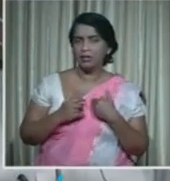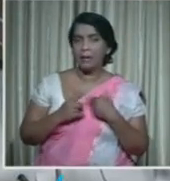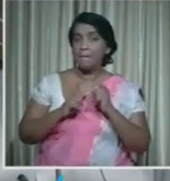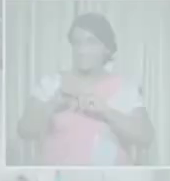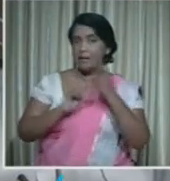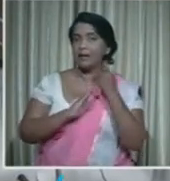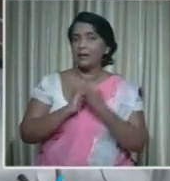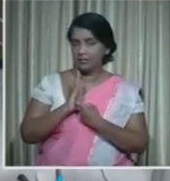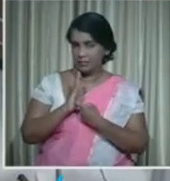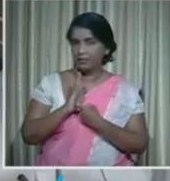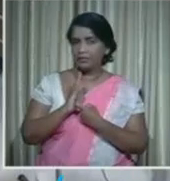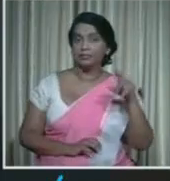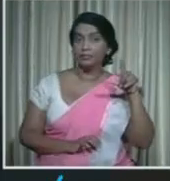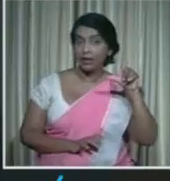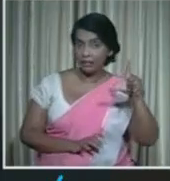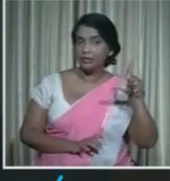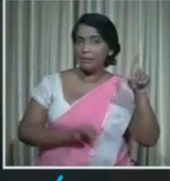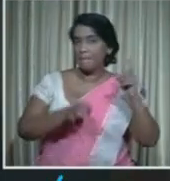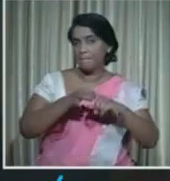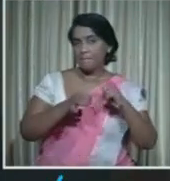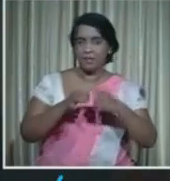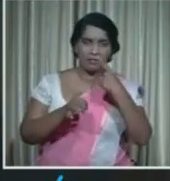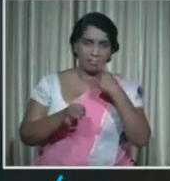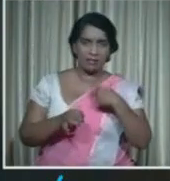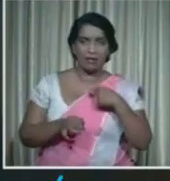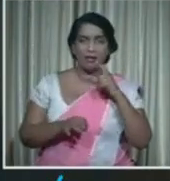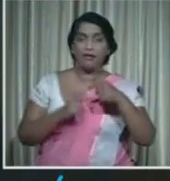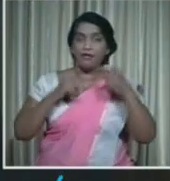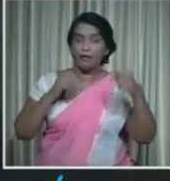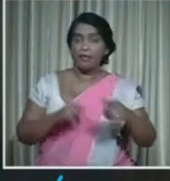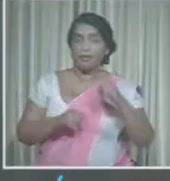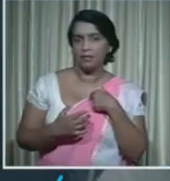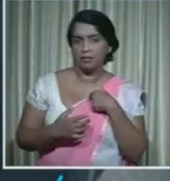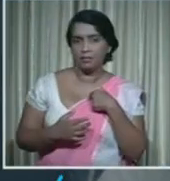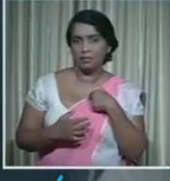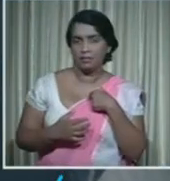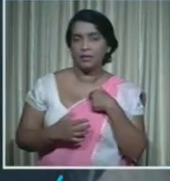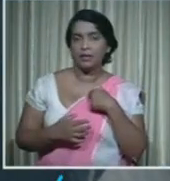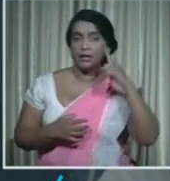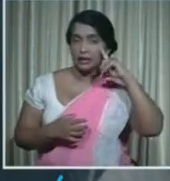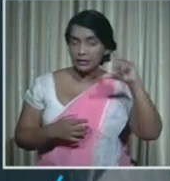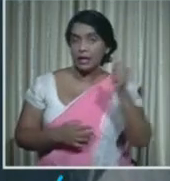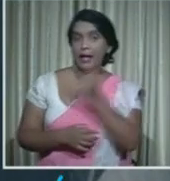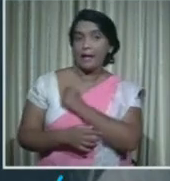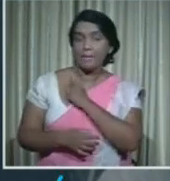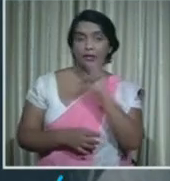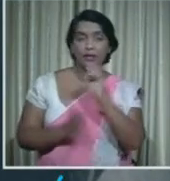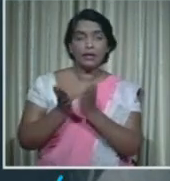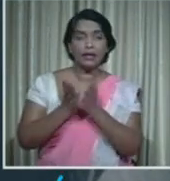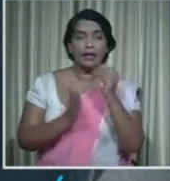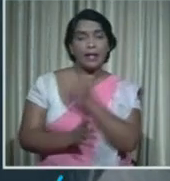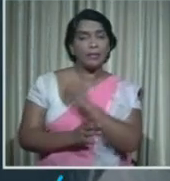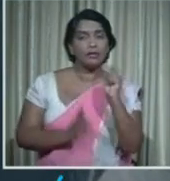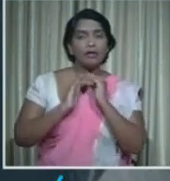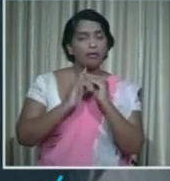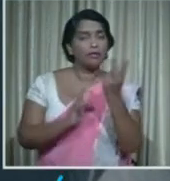සම්ප්‍රදායය තියෙනවා. මම ආන්නේ රට වෙනුවෙන්. විපක්ෂයේ සංවිධායක කියලා එහෙම වරප්‍රසාදයක් නැහැ. චීන තානාධිපති කාර්යාලය සහ ඉන්දියානු තානාධිපති